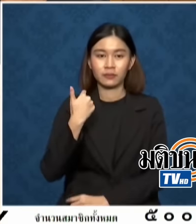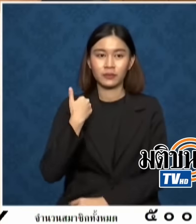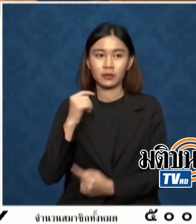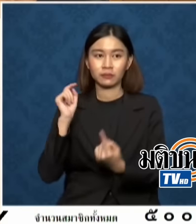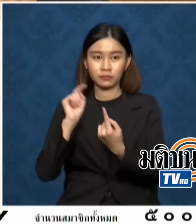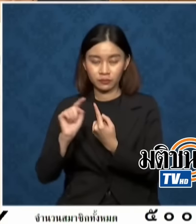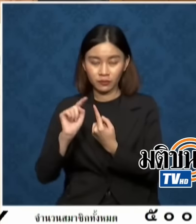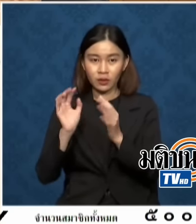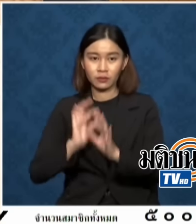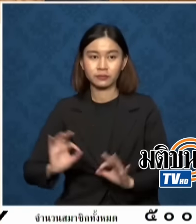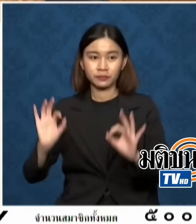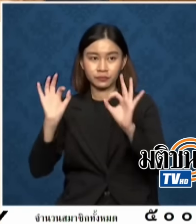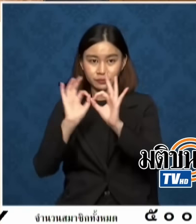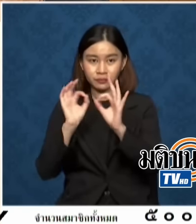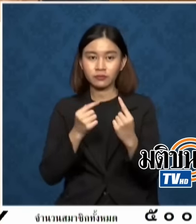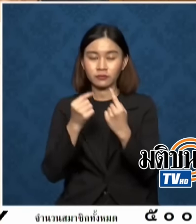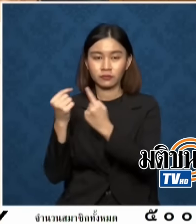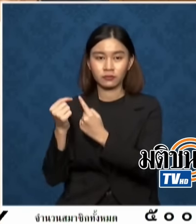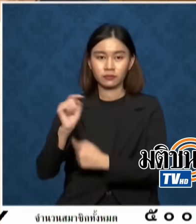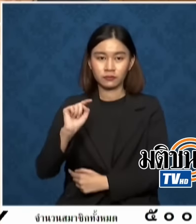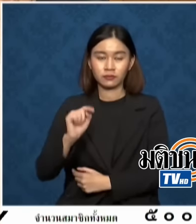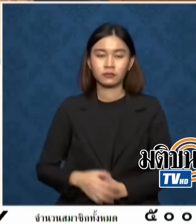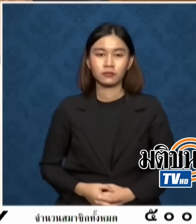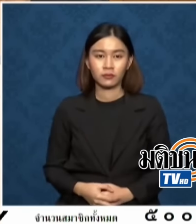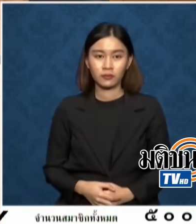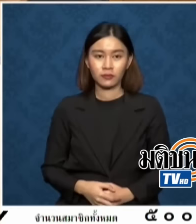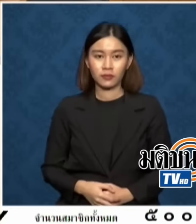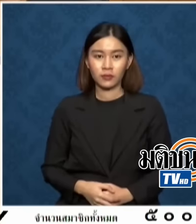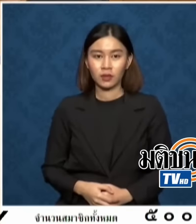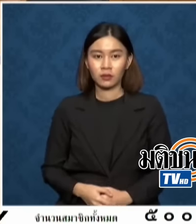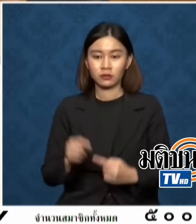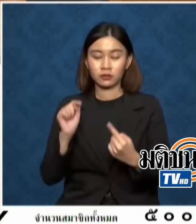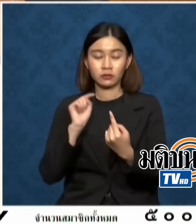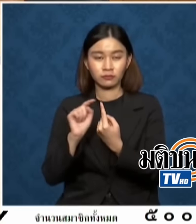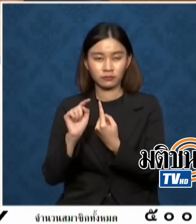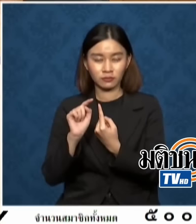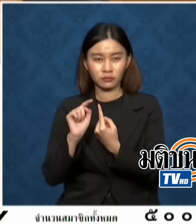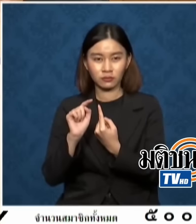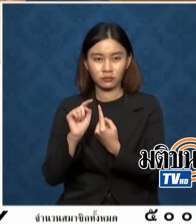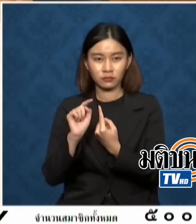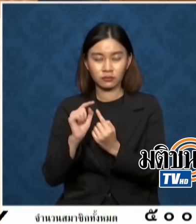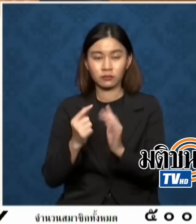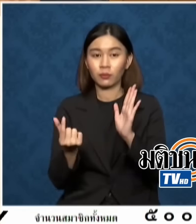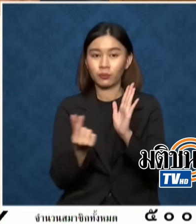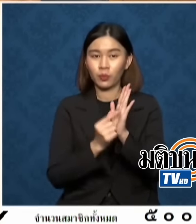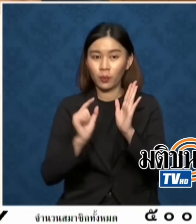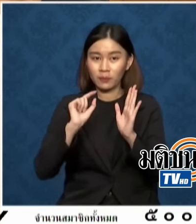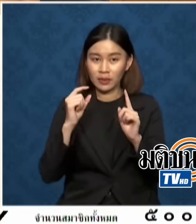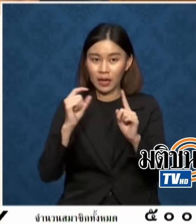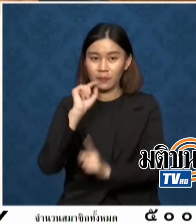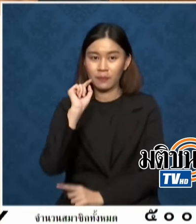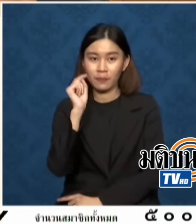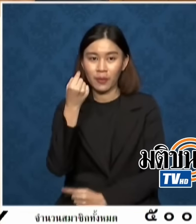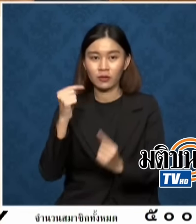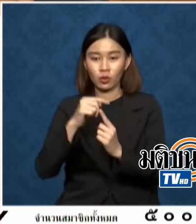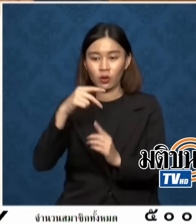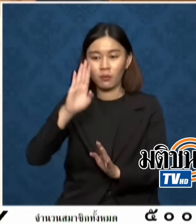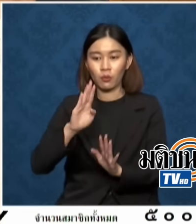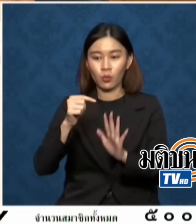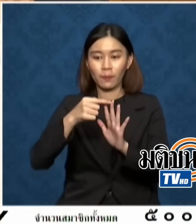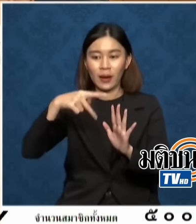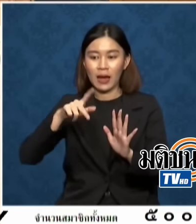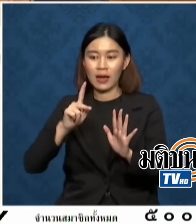ว้ในประเด็นที่สำคัญต่อมาคือการบัญญัติศัพท์ใหม่ในเรื่องของบุพการีระดับแร